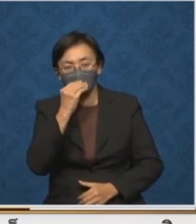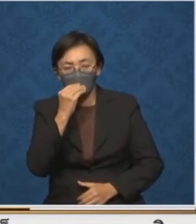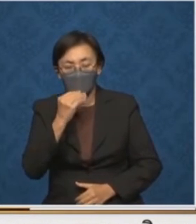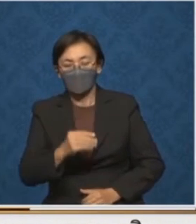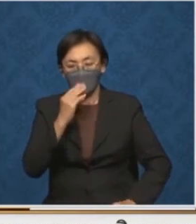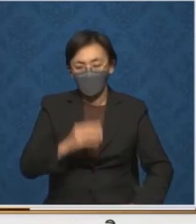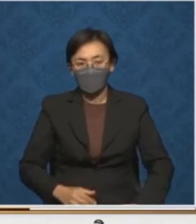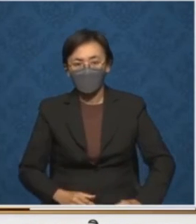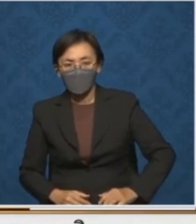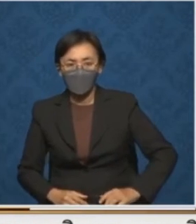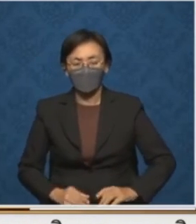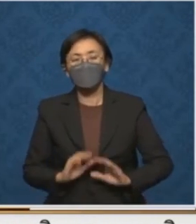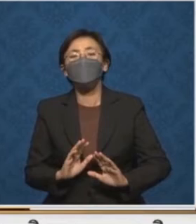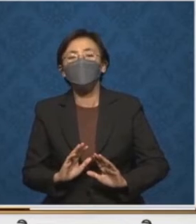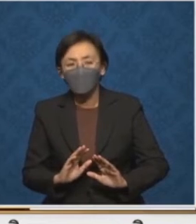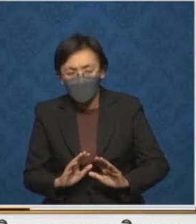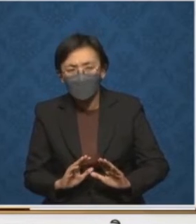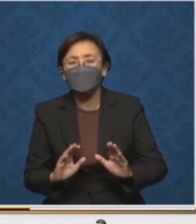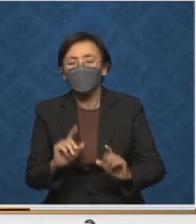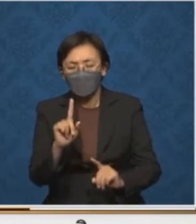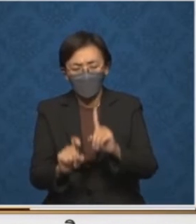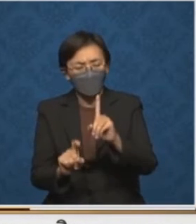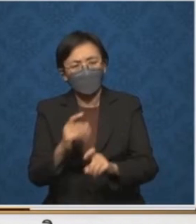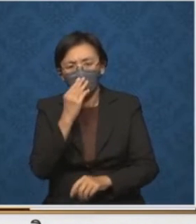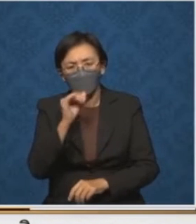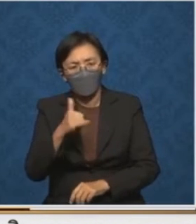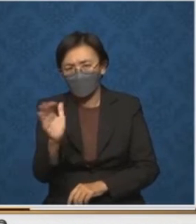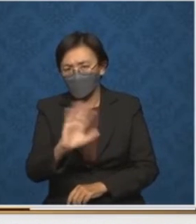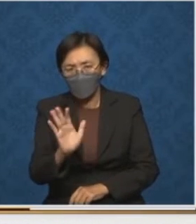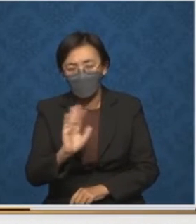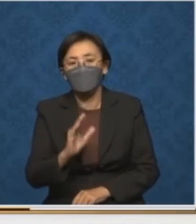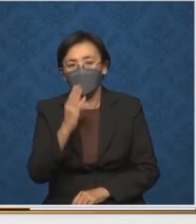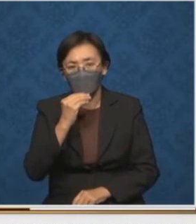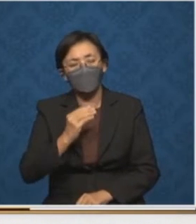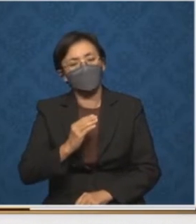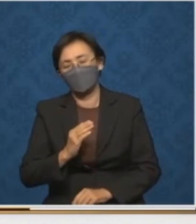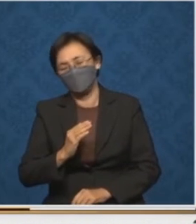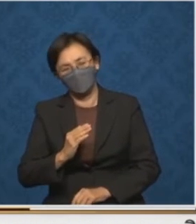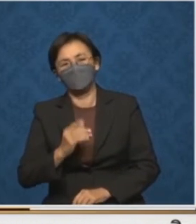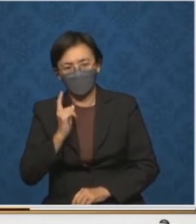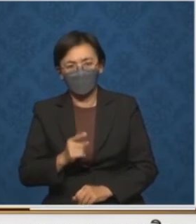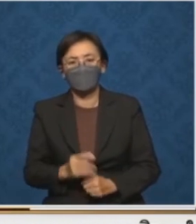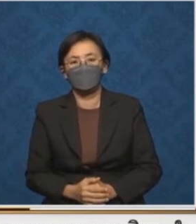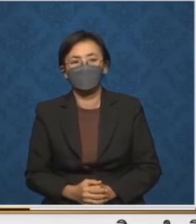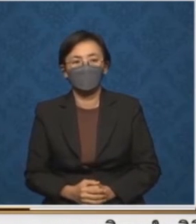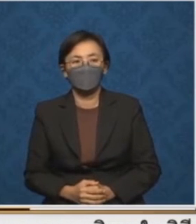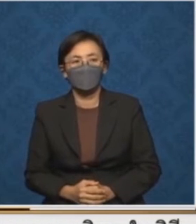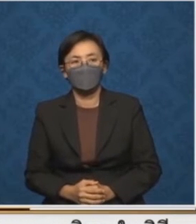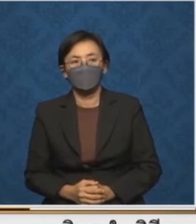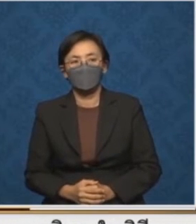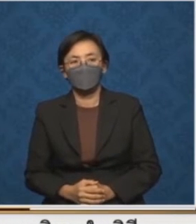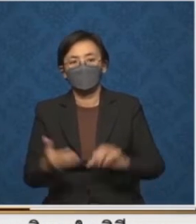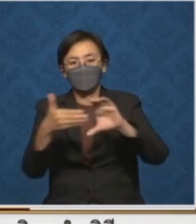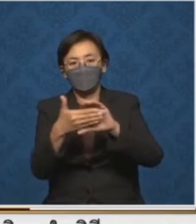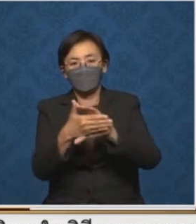ตำรวจฉีดสนวัก 2 เข็มเรีบปลายแล้ว349 ไปฝึกในข้ายติดโควิดยกข้าย